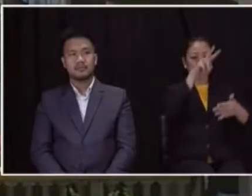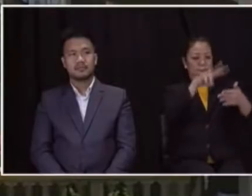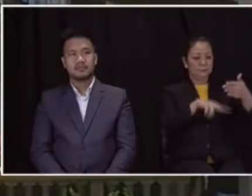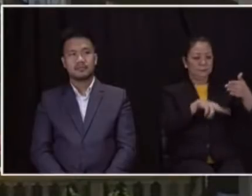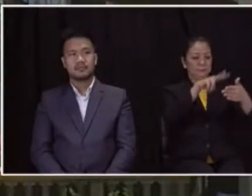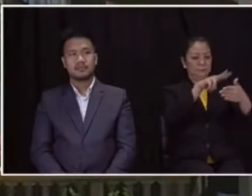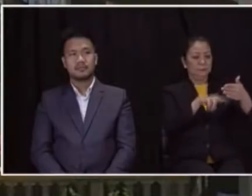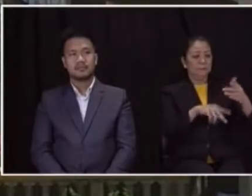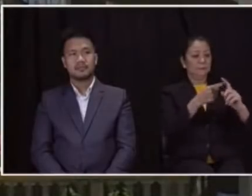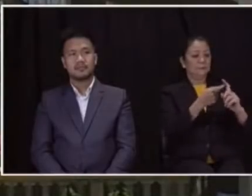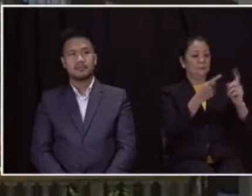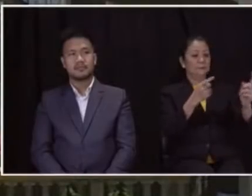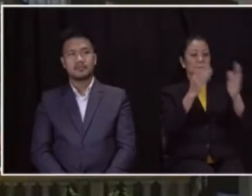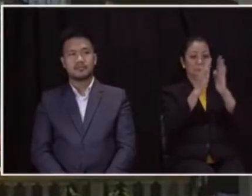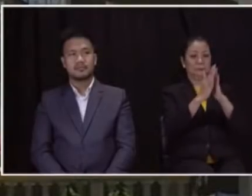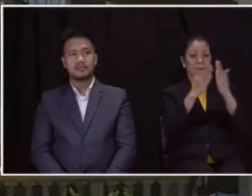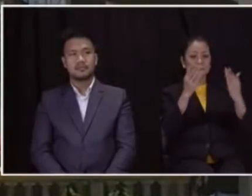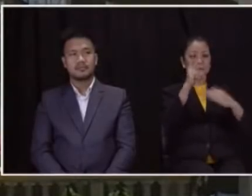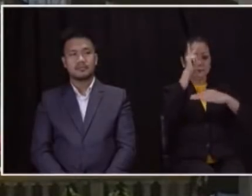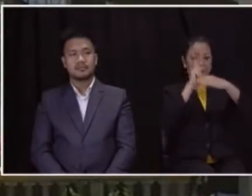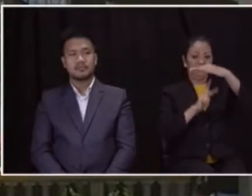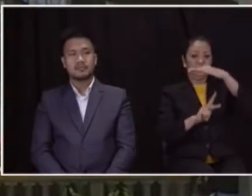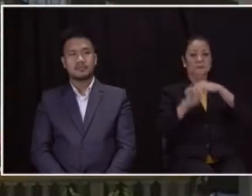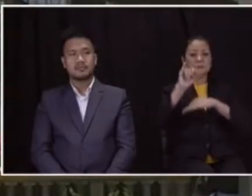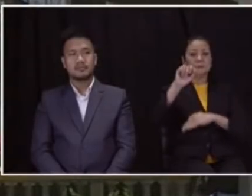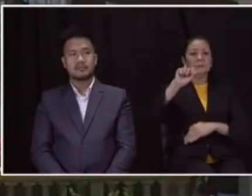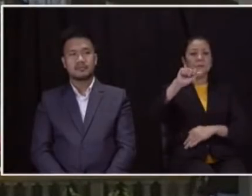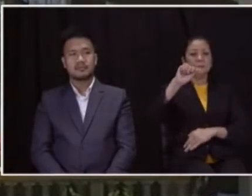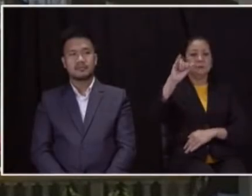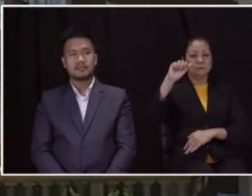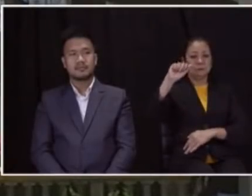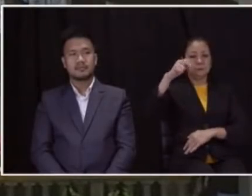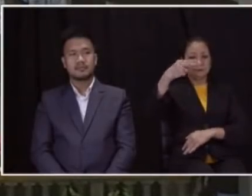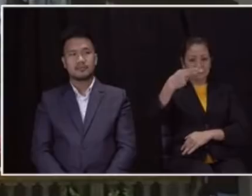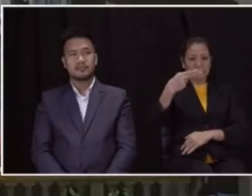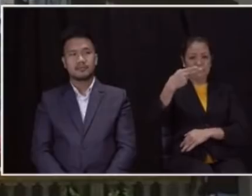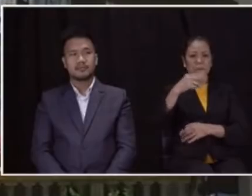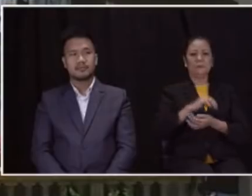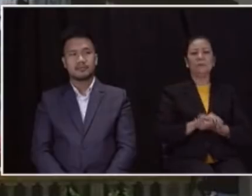Pagbasa mula sa aklat ni Propeta Isaías.